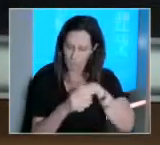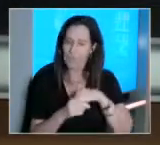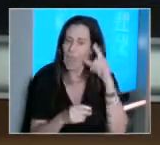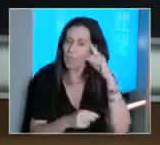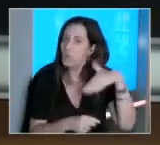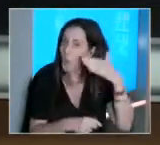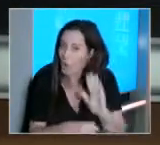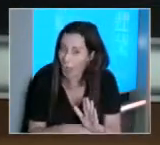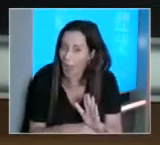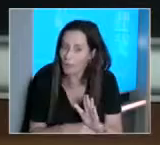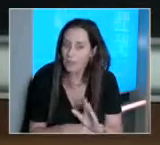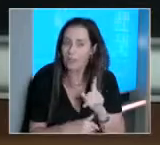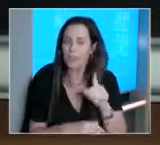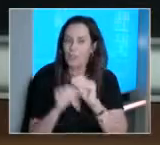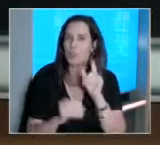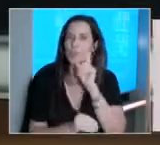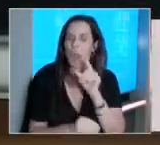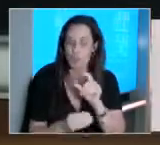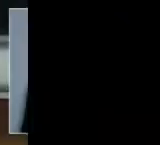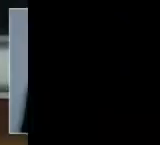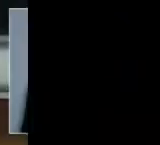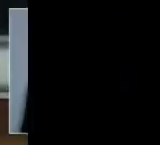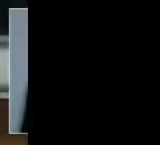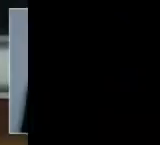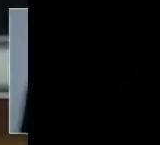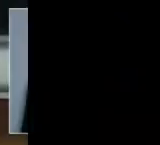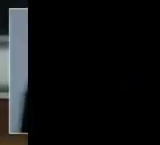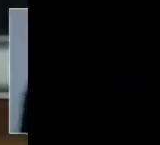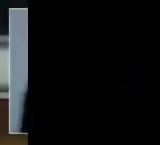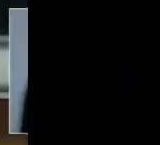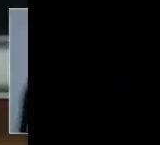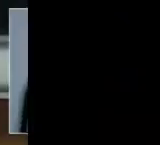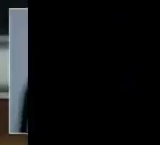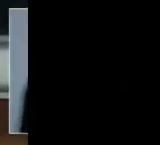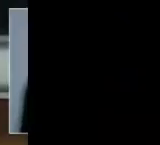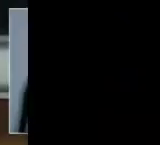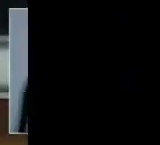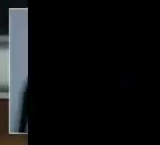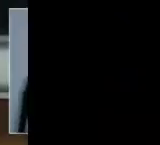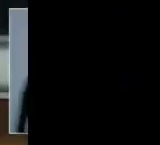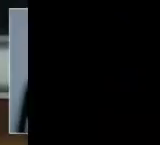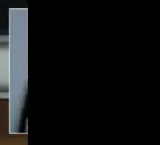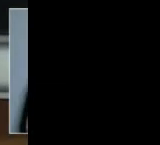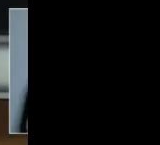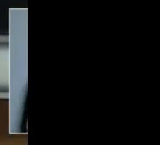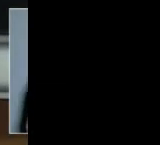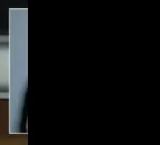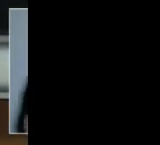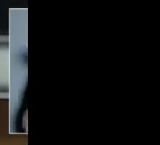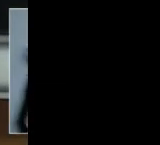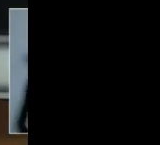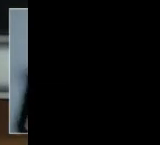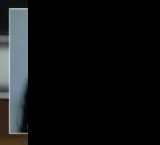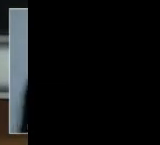וידע שיום אחד היא תשתמש בו. כשהיא כתבה את ירושלים של זהב, הציעו לה את כל הכוכבים של אותה תקופה, מכל ישראל, את שושנה דמרי, את